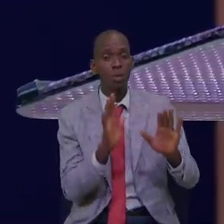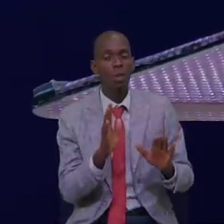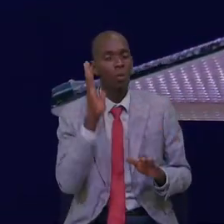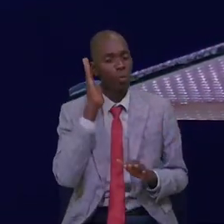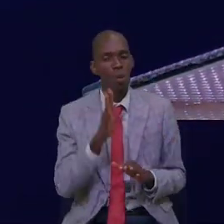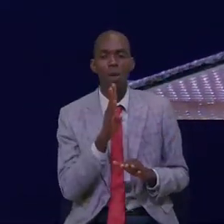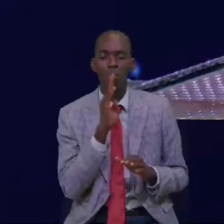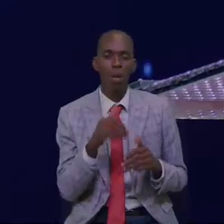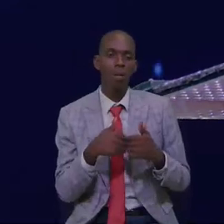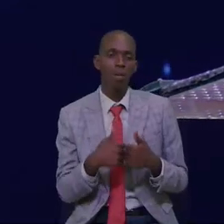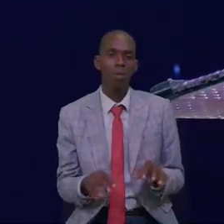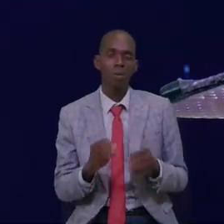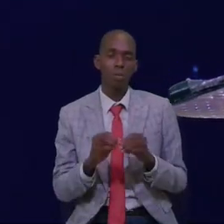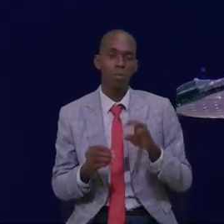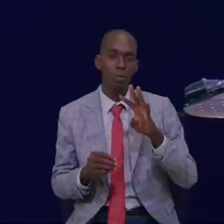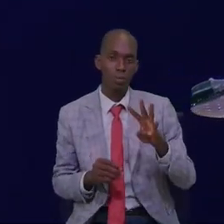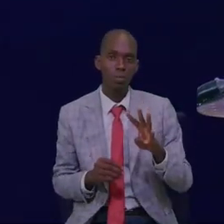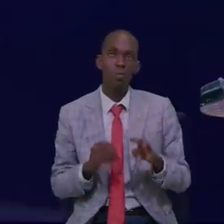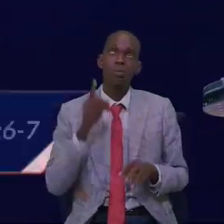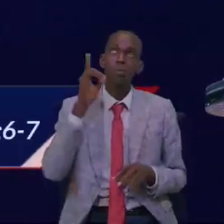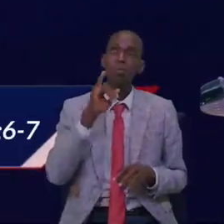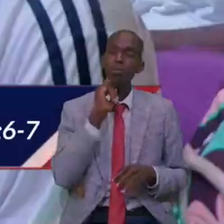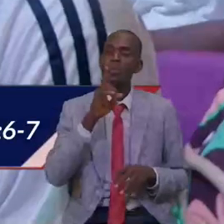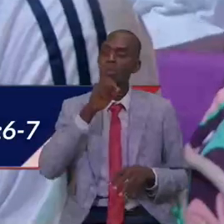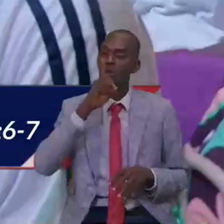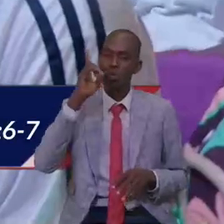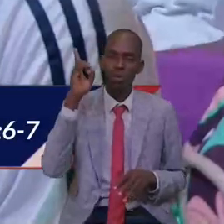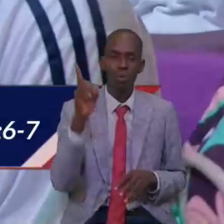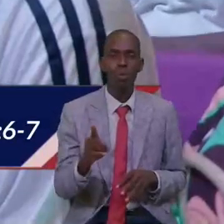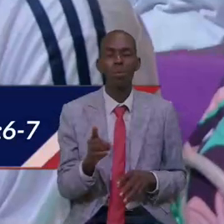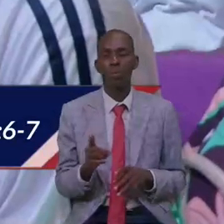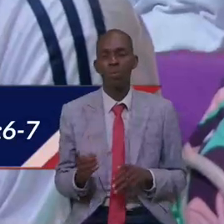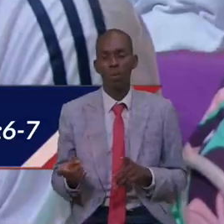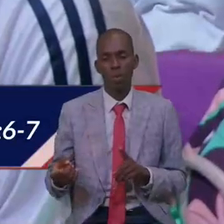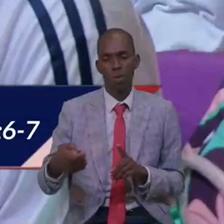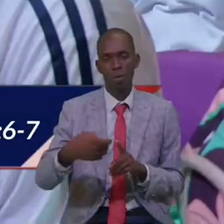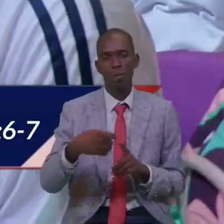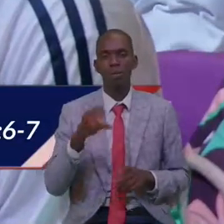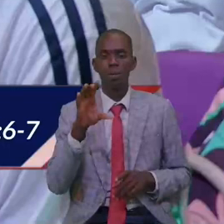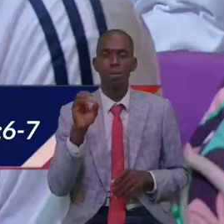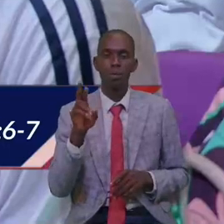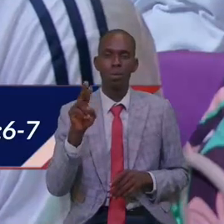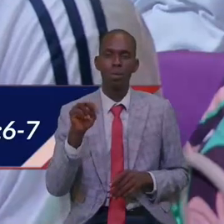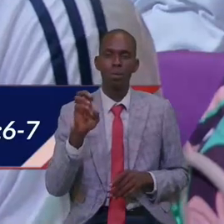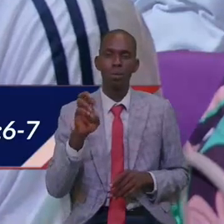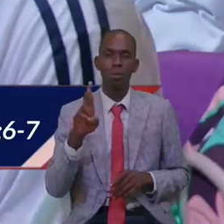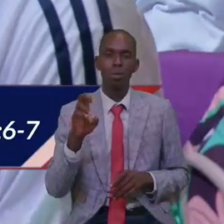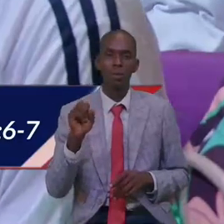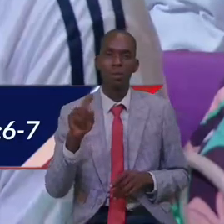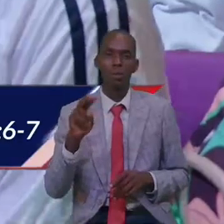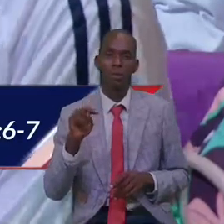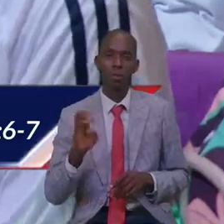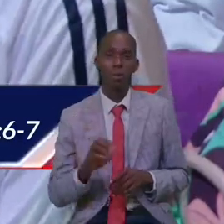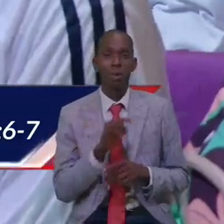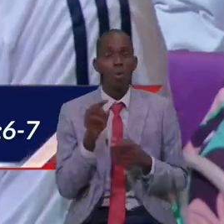Numéro 4 ici, c'est la pierre éprouvée. Lorsqu'on bâtit, c'est